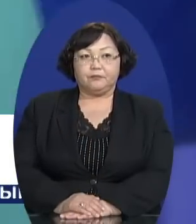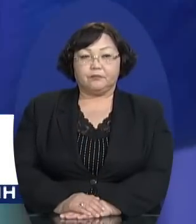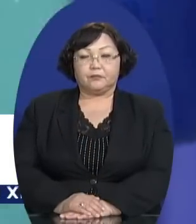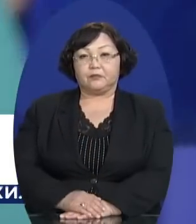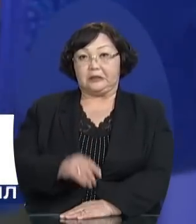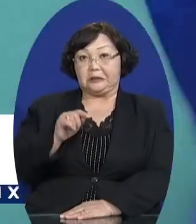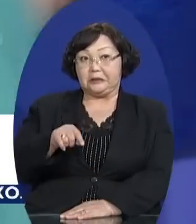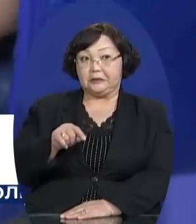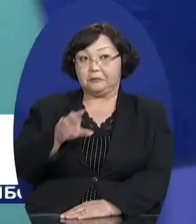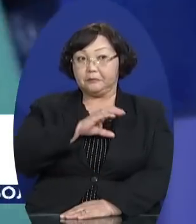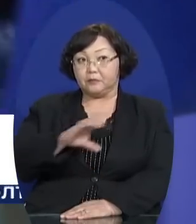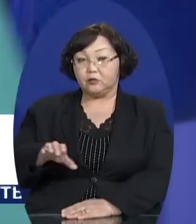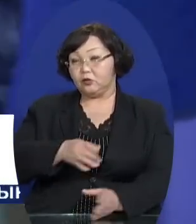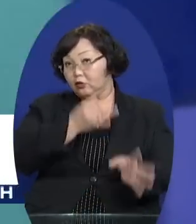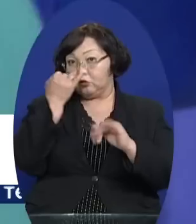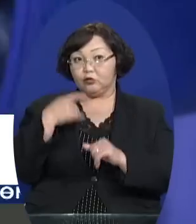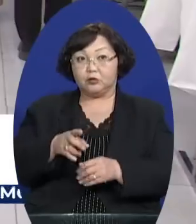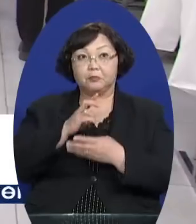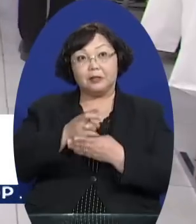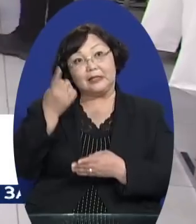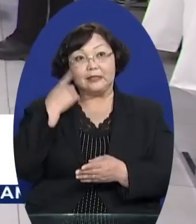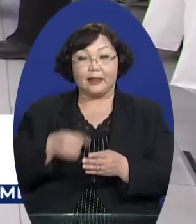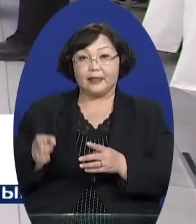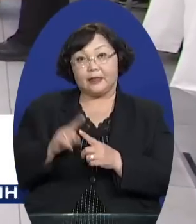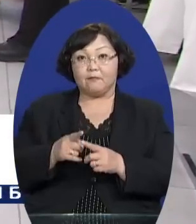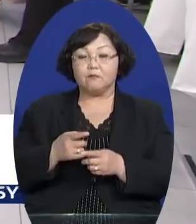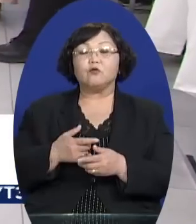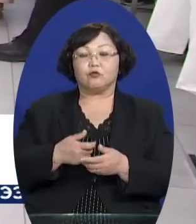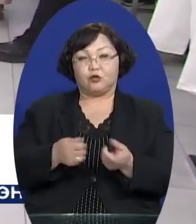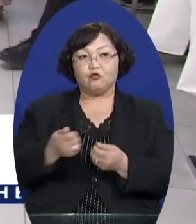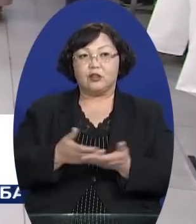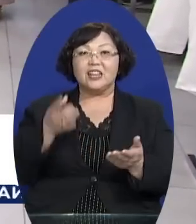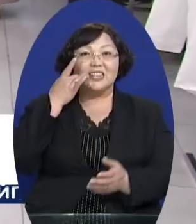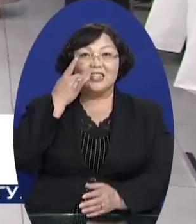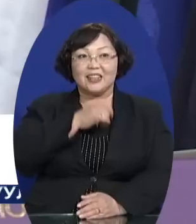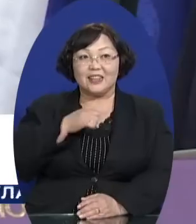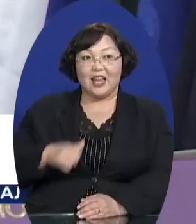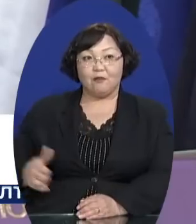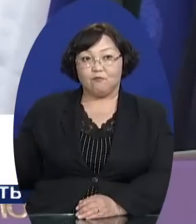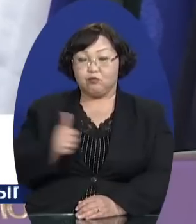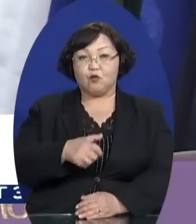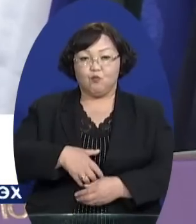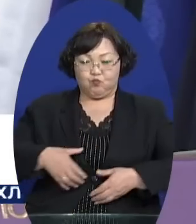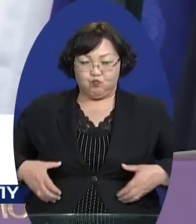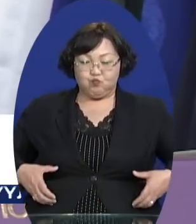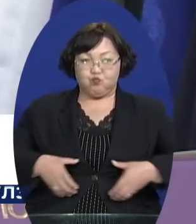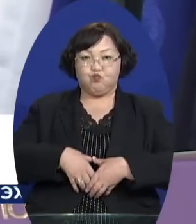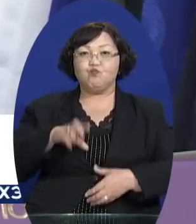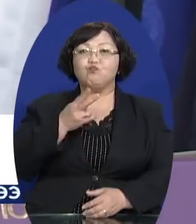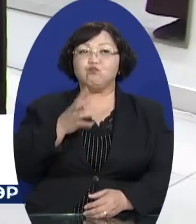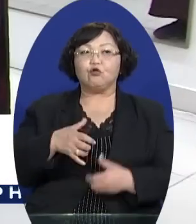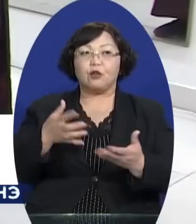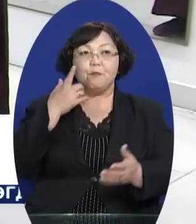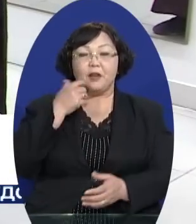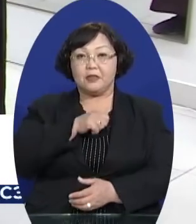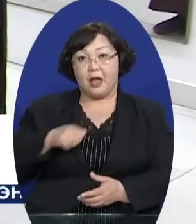Төмөн Торог энэ 7 өдрийг дуустал бэлгтээ худалдаа зарласан байна. Тодорхойлбол эрэгтэй дээлбүрт бүс дагалт нь эмэгтэй дээл авсан хүмүүст дээлийн